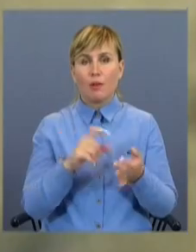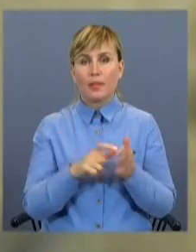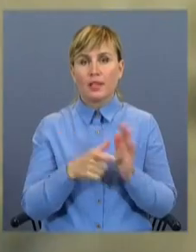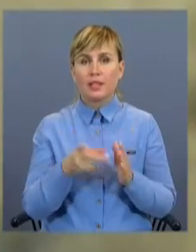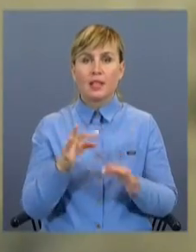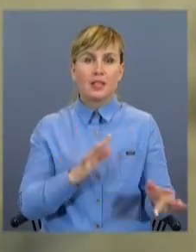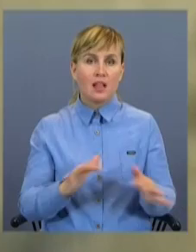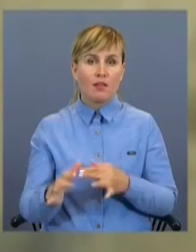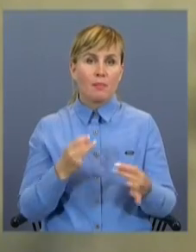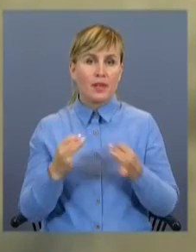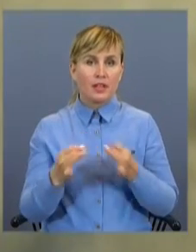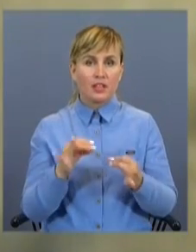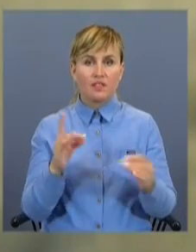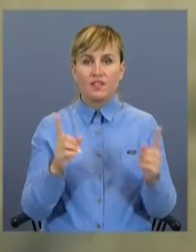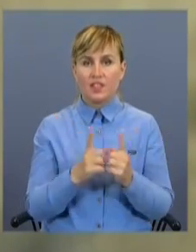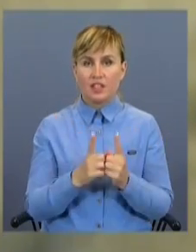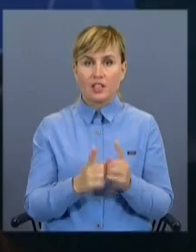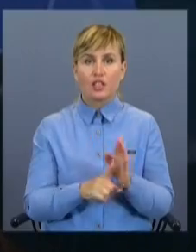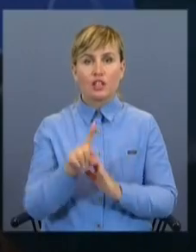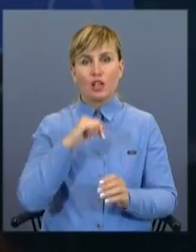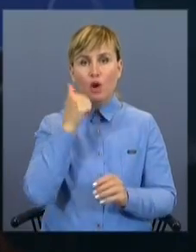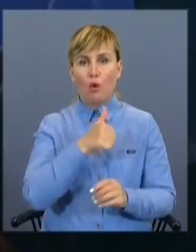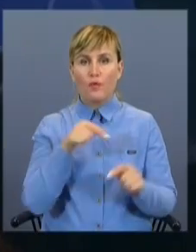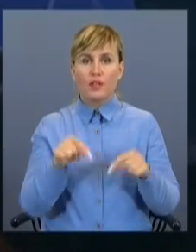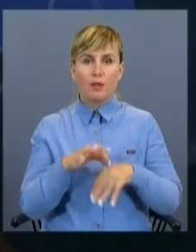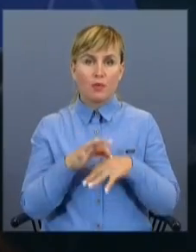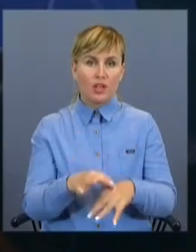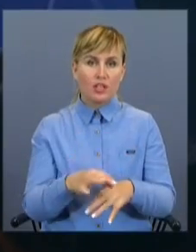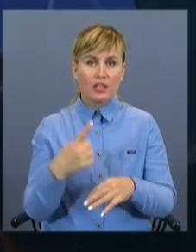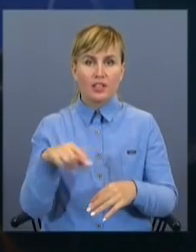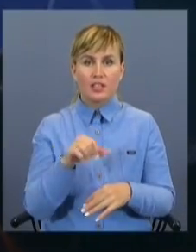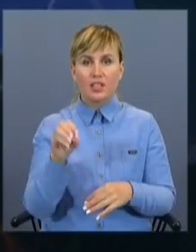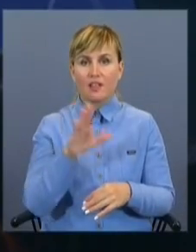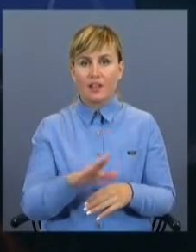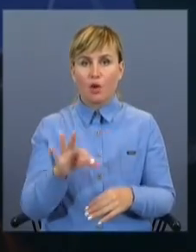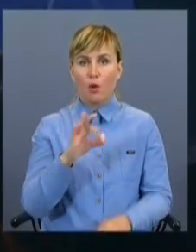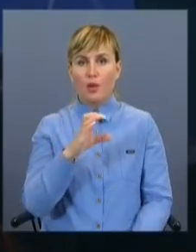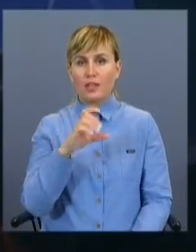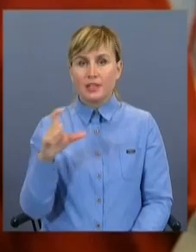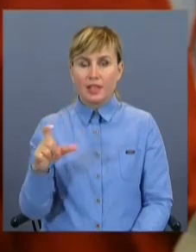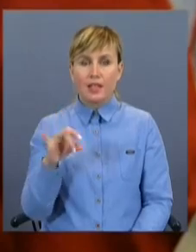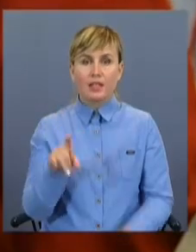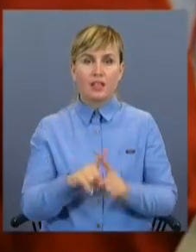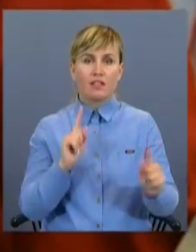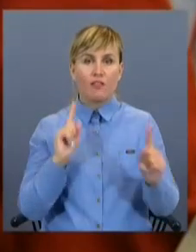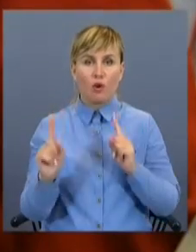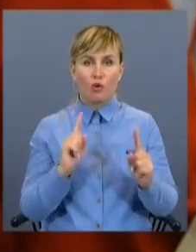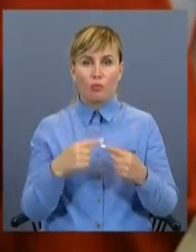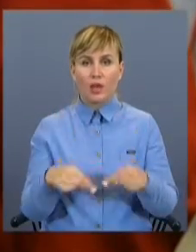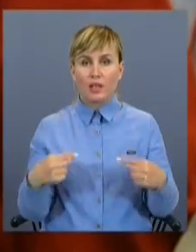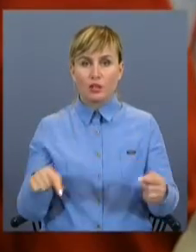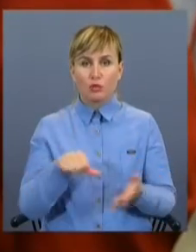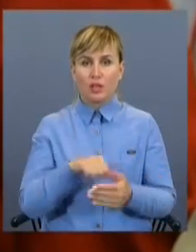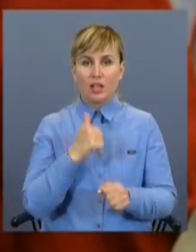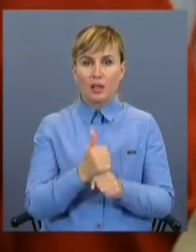для деловых переговоров и встреч. С начала года здесь прошли неделя Евразии ОСР, а также форум цифровизации с участием